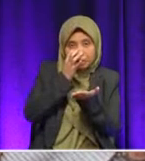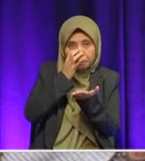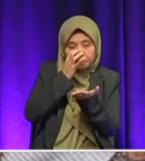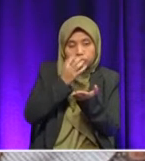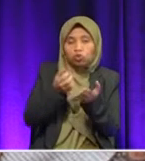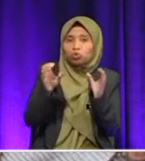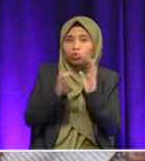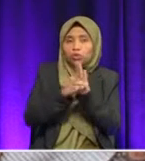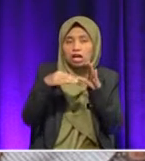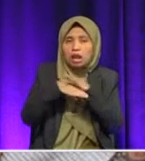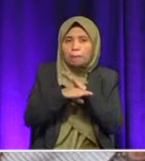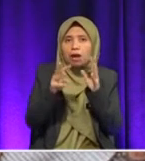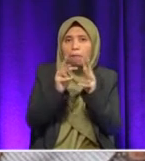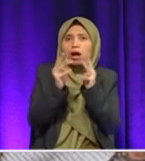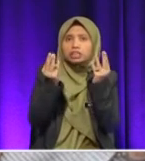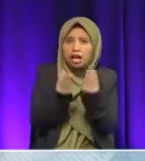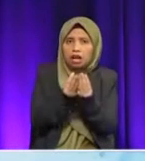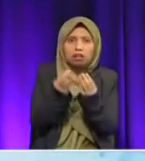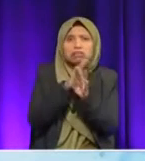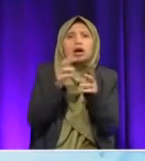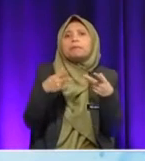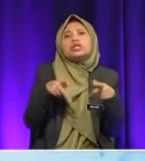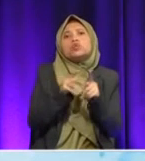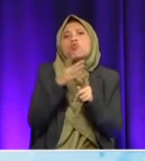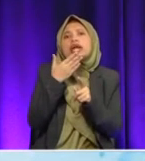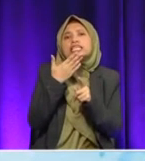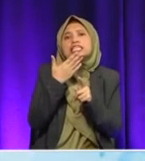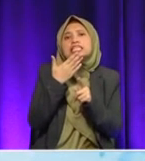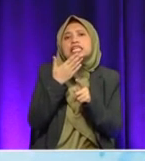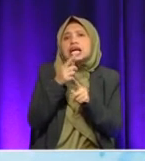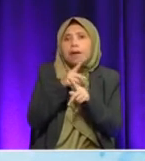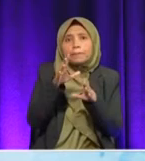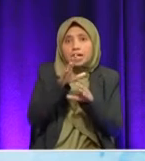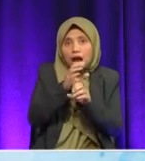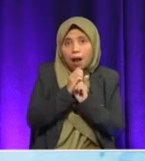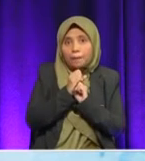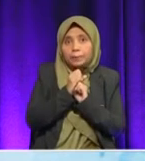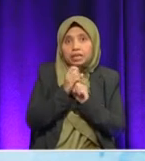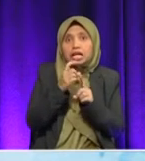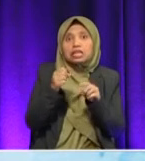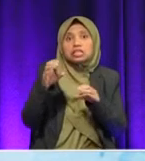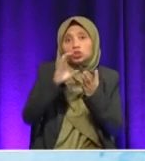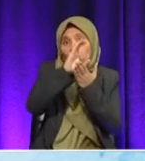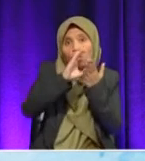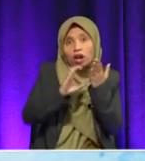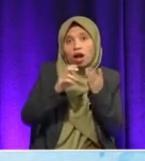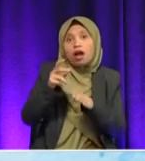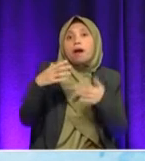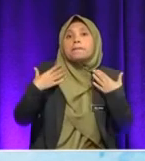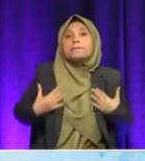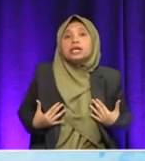majalah Oke kita perbanyakkan setelah efisien tetapi ambil di paju corak pakaian dipakai